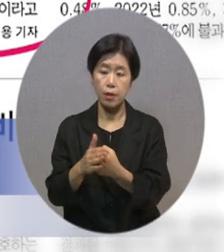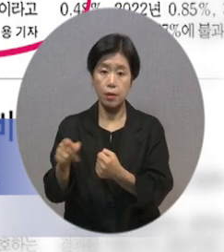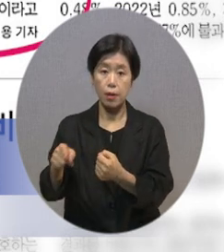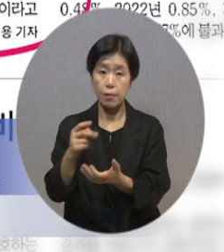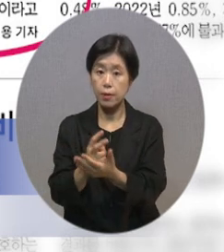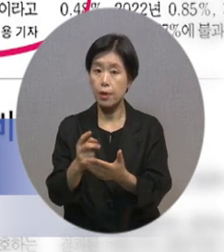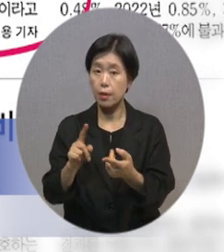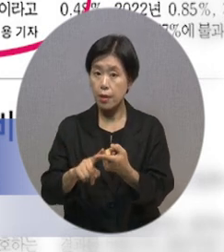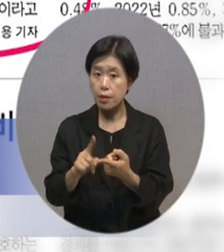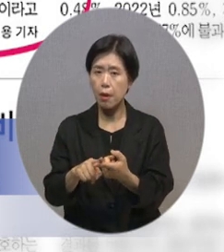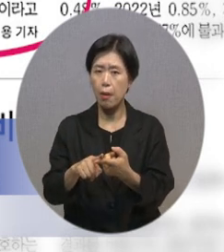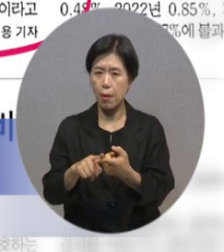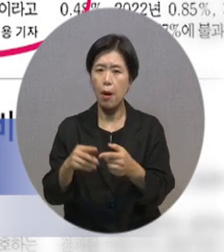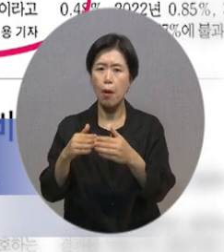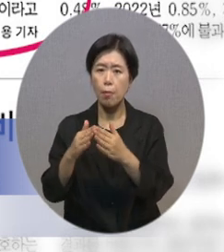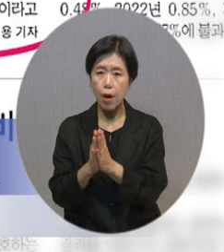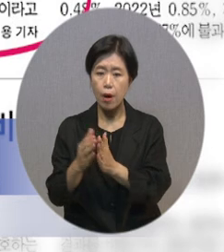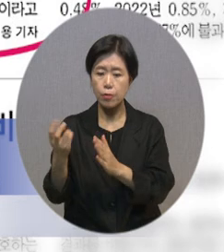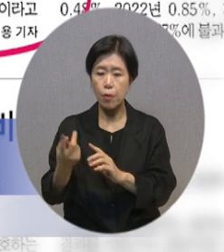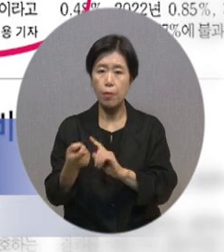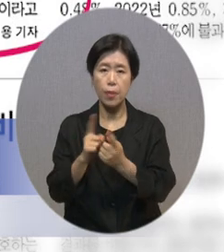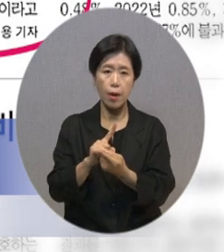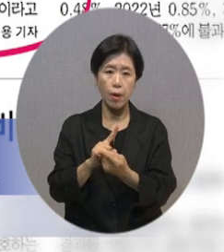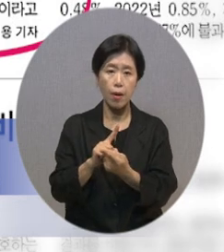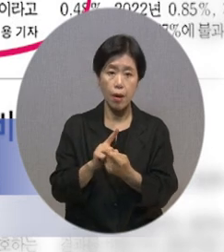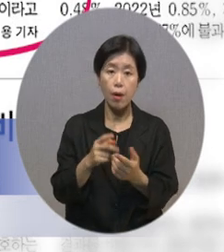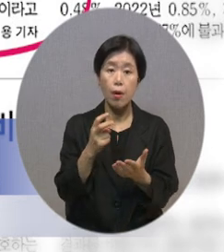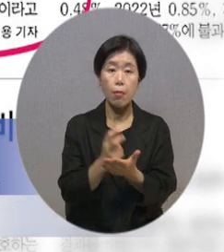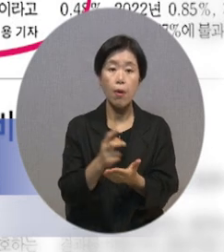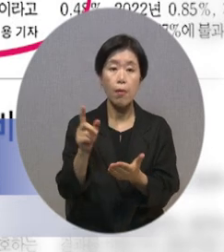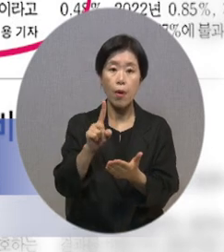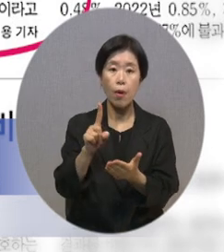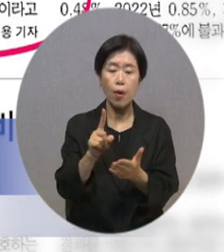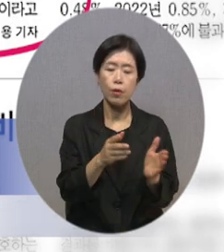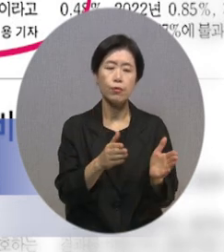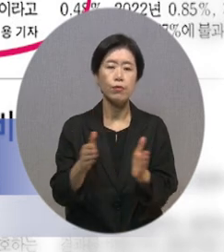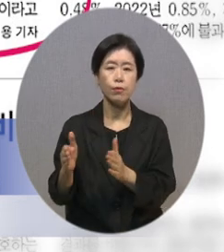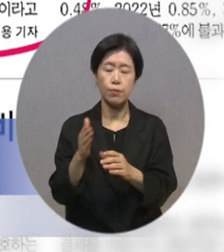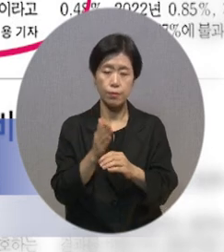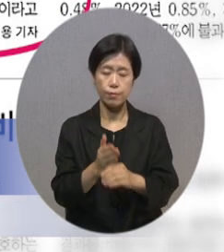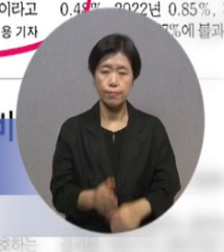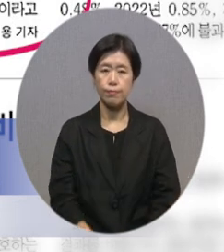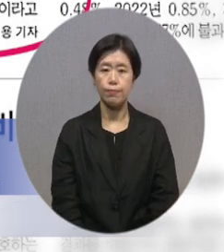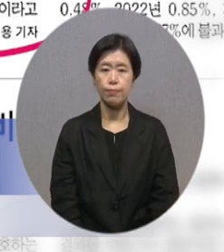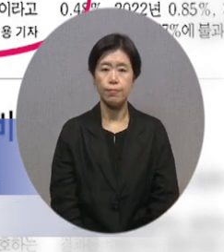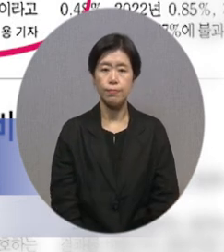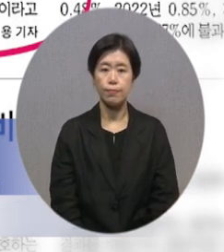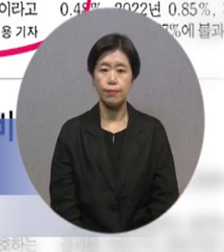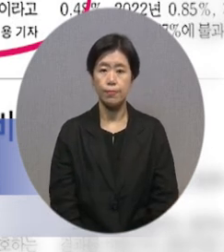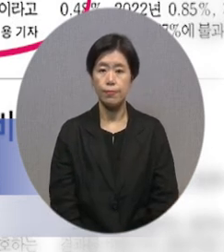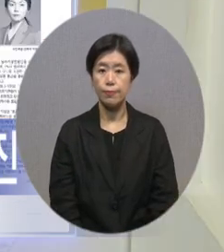입법과 임금 보조재 등 대안을 담은 법안을 준비 중이라고 말했습니다